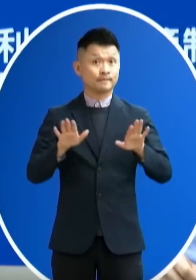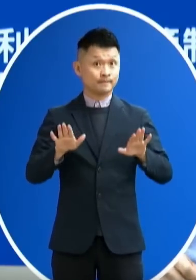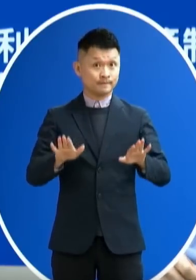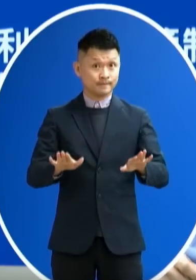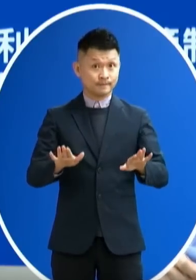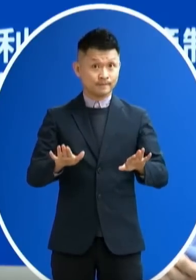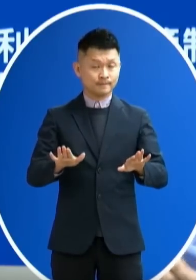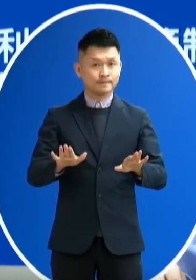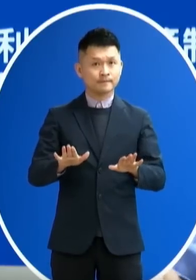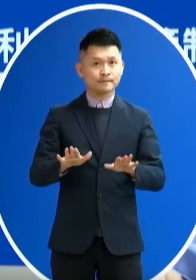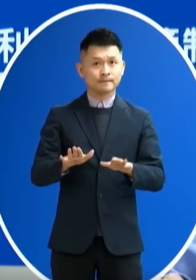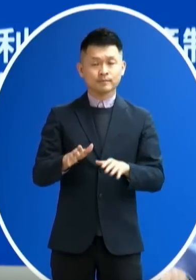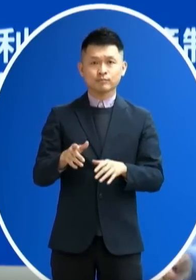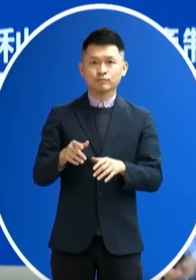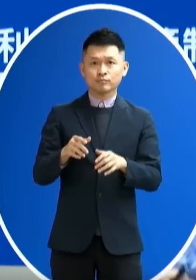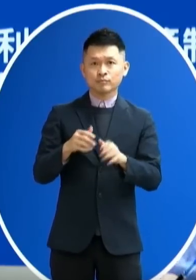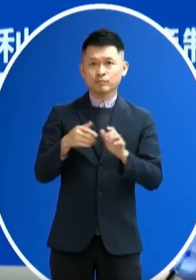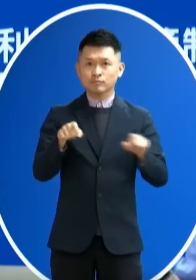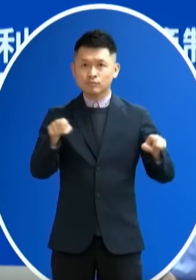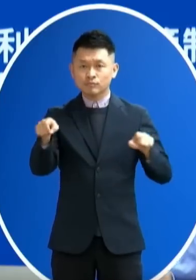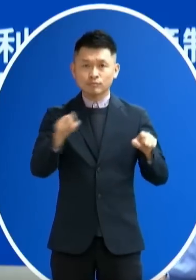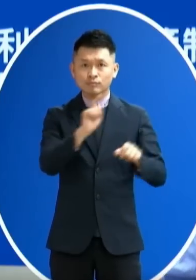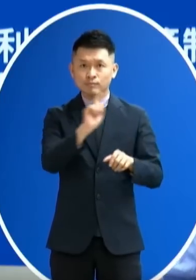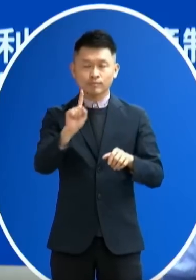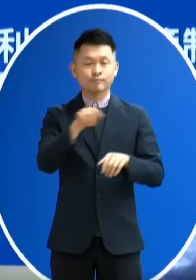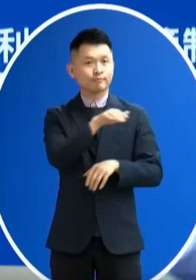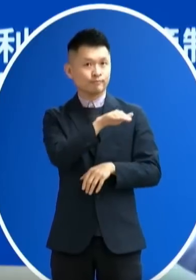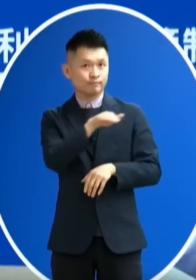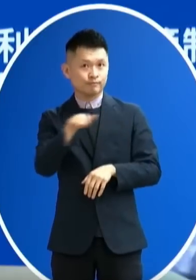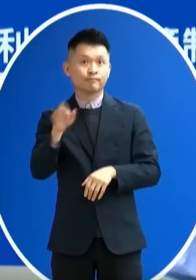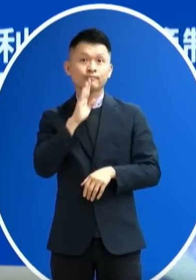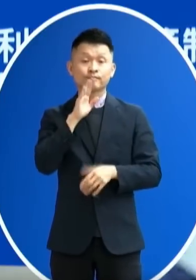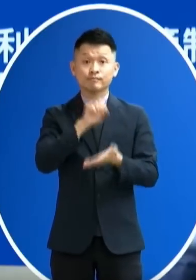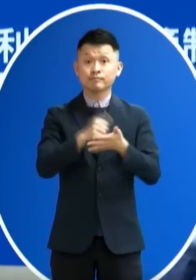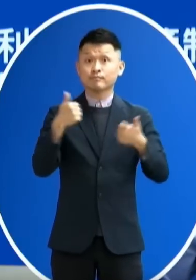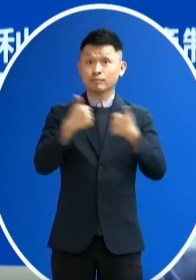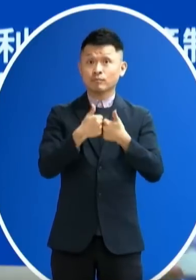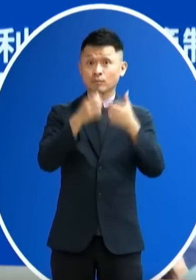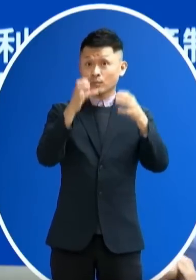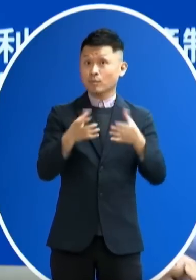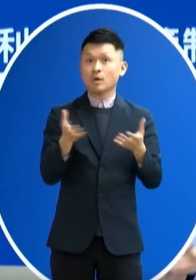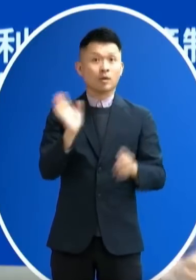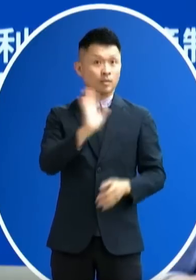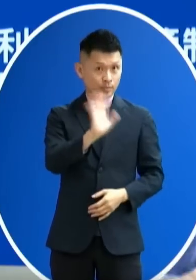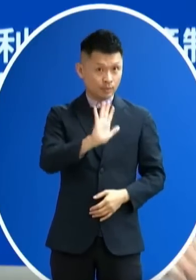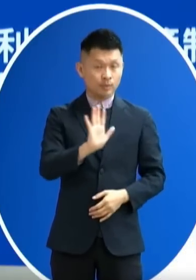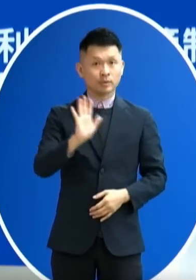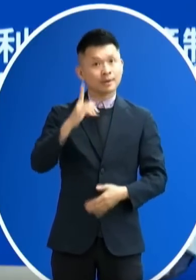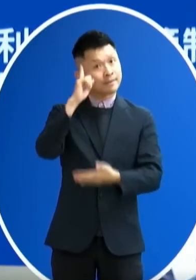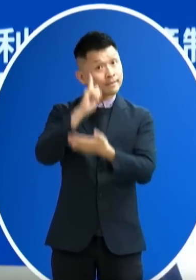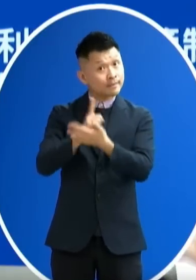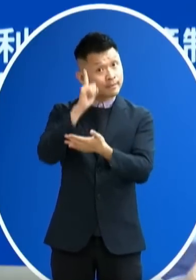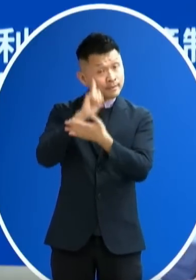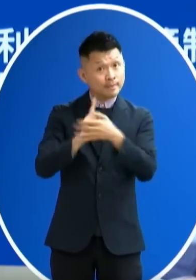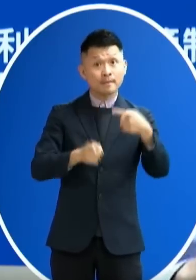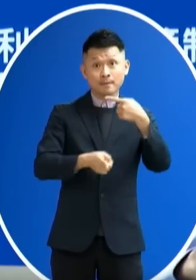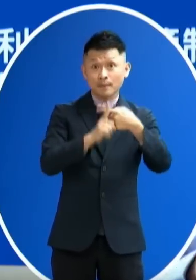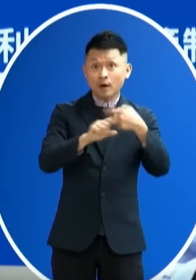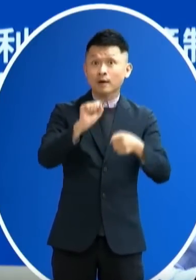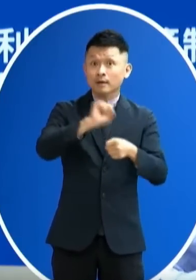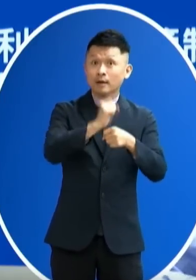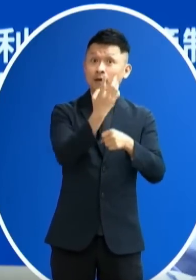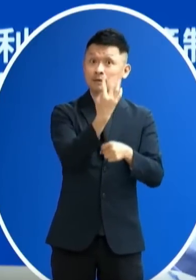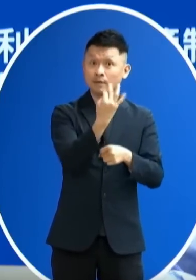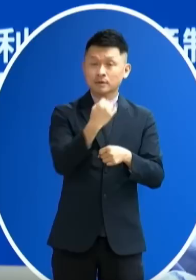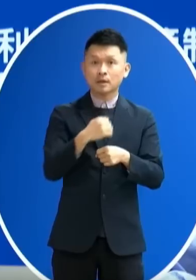这个疫情状况还算是相当的稳定哈。那不开记者会，但是我们的这个每日新增的个案，还